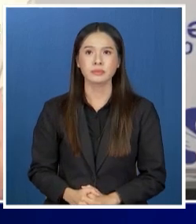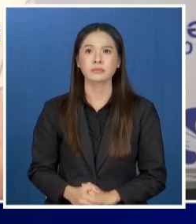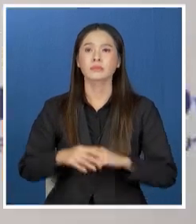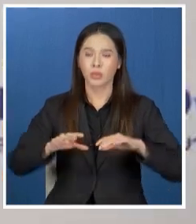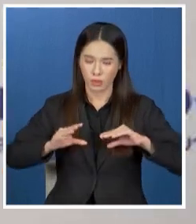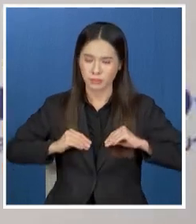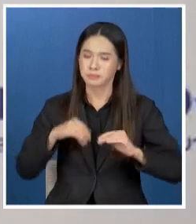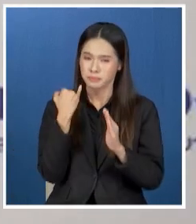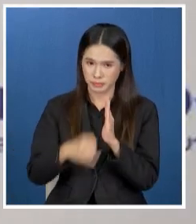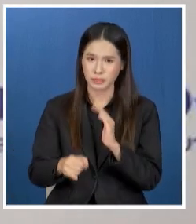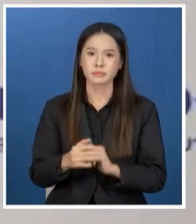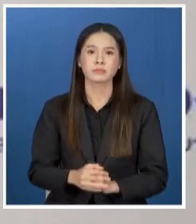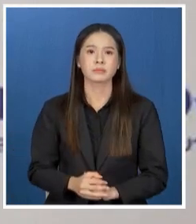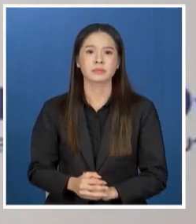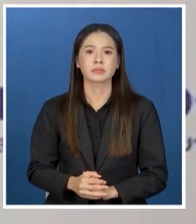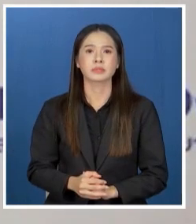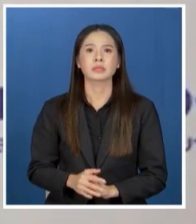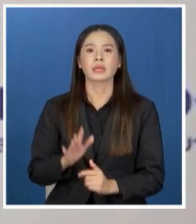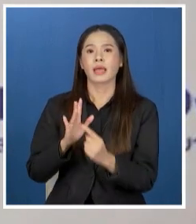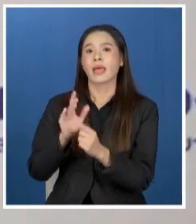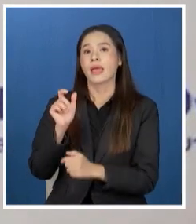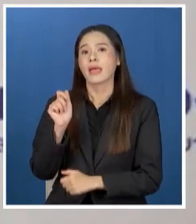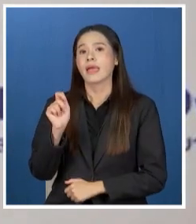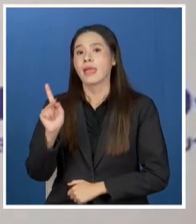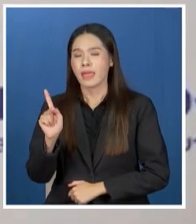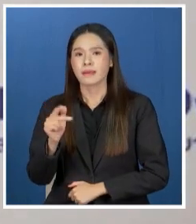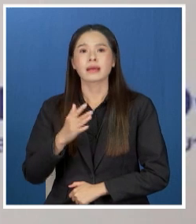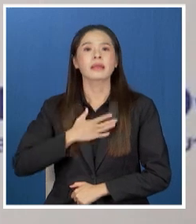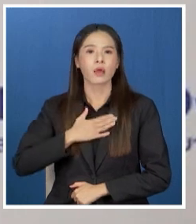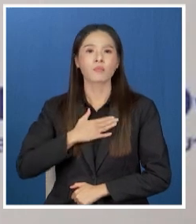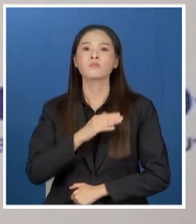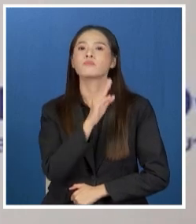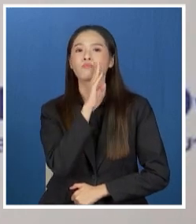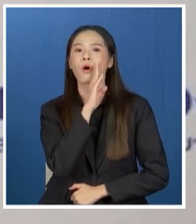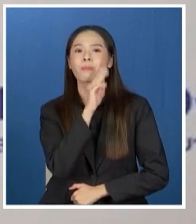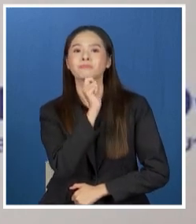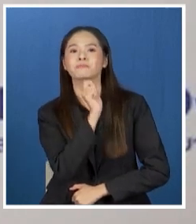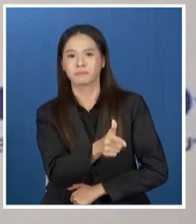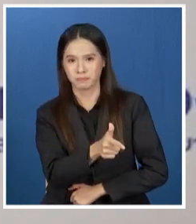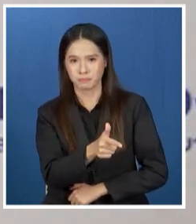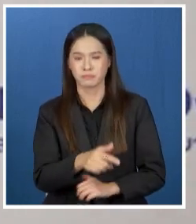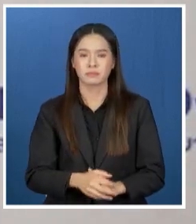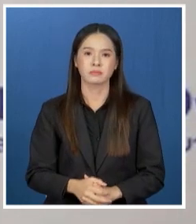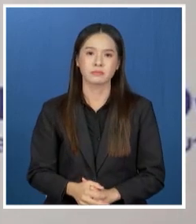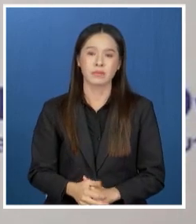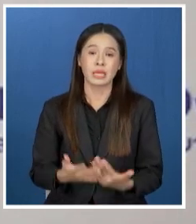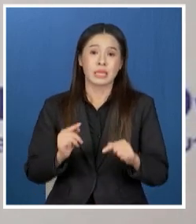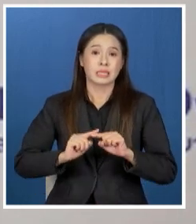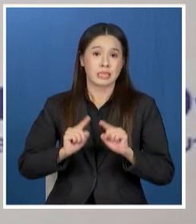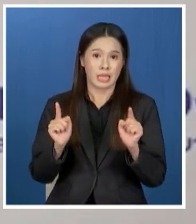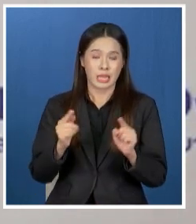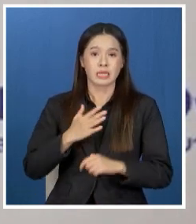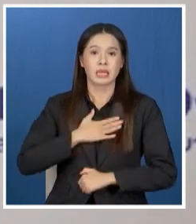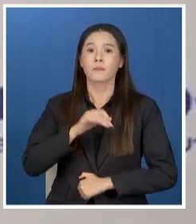ยอมรับผิดเลยนะคะว่าคุณเอกเป็นคนที่เราเซตขึ้นมาจริงๆเนาะที่แต่ว่า